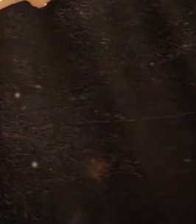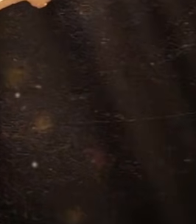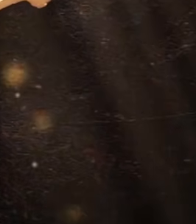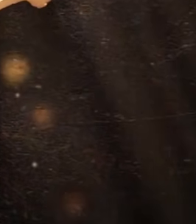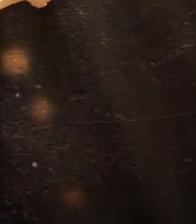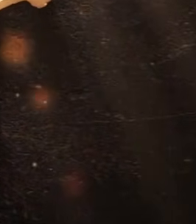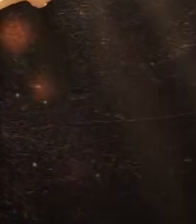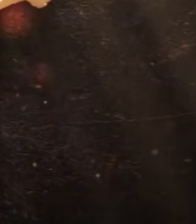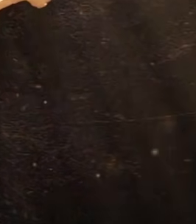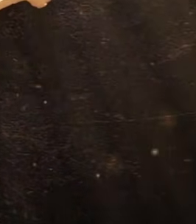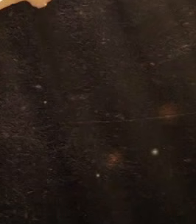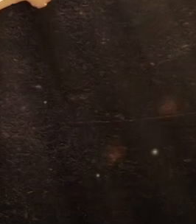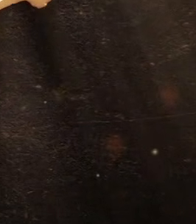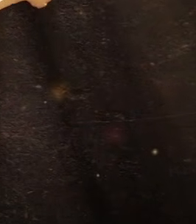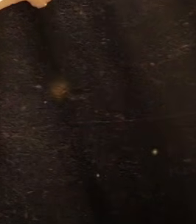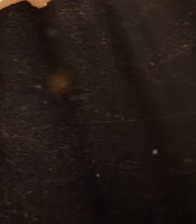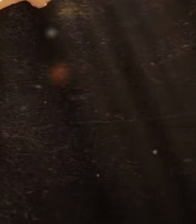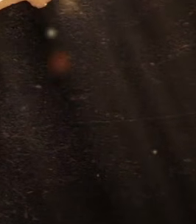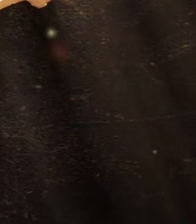으